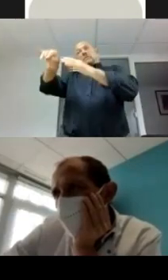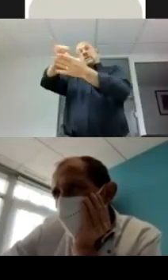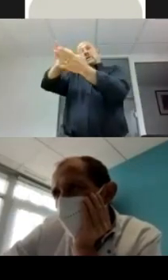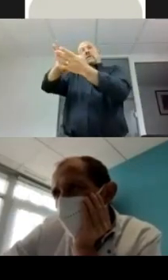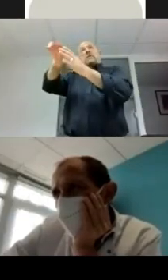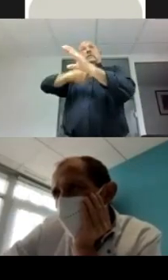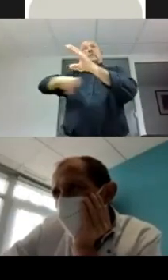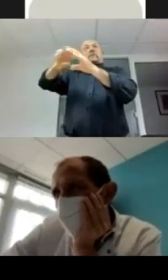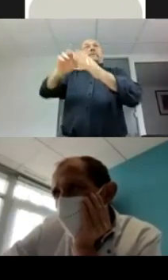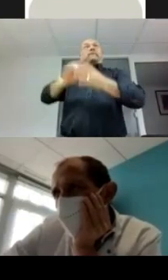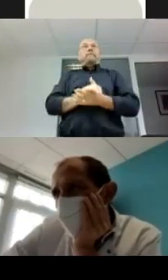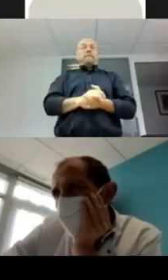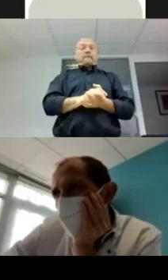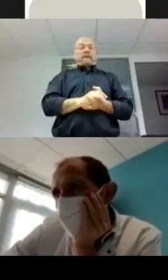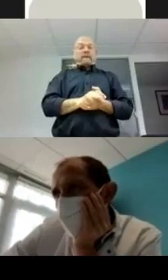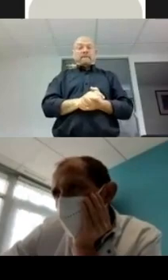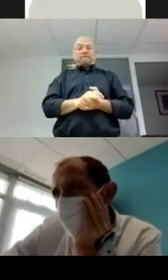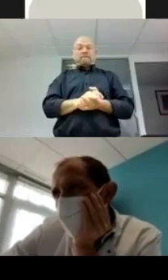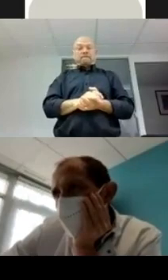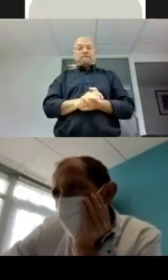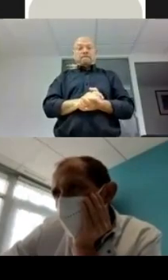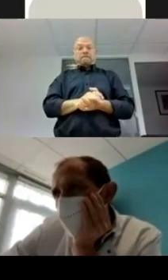du centre régional.